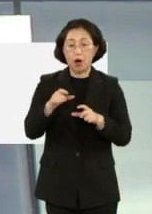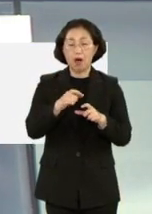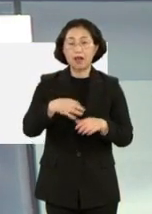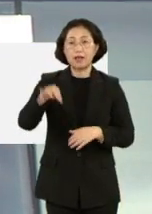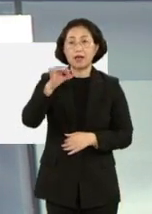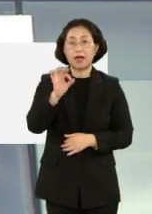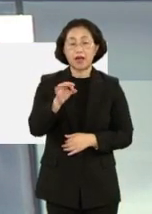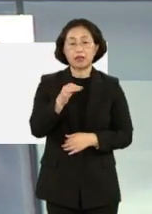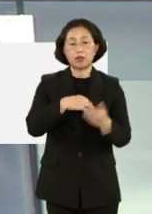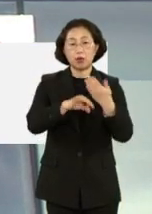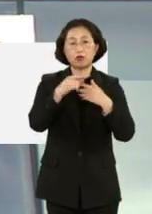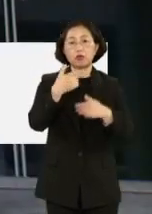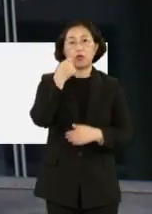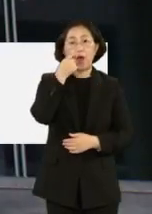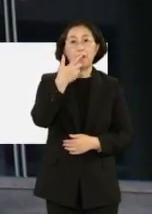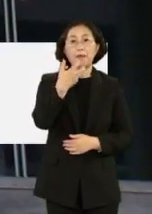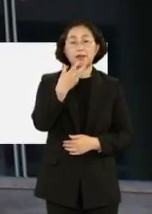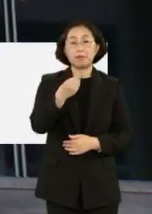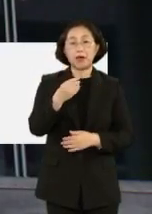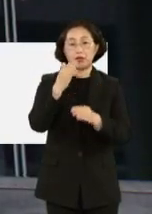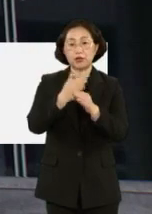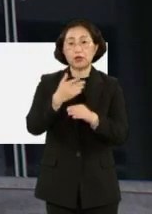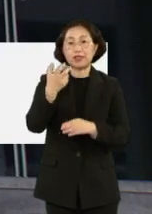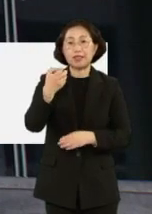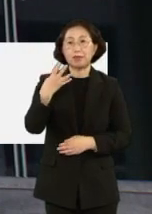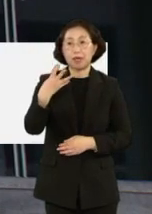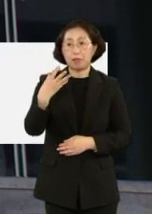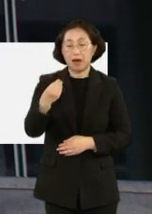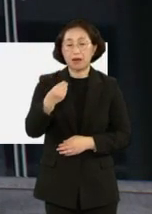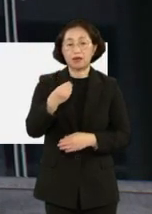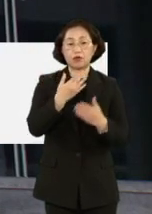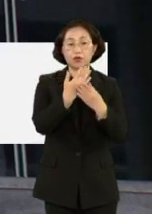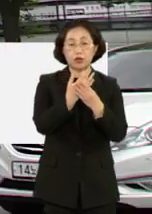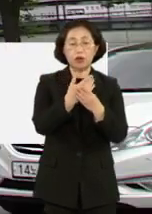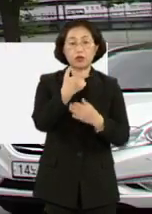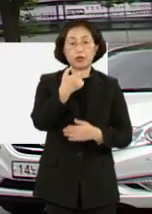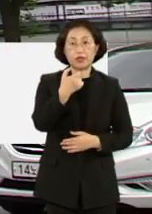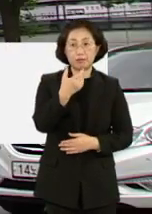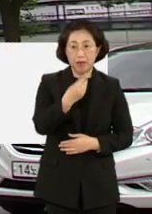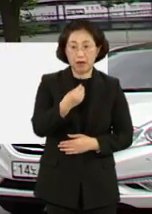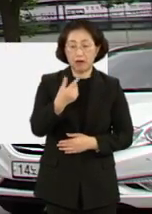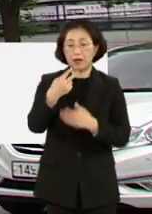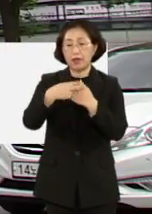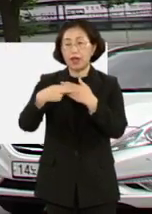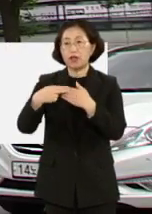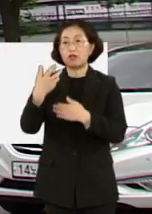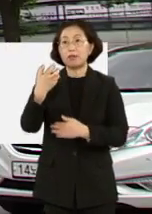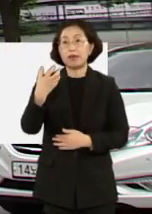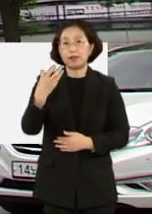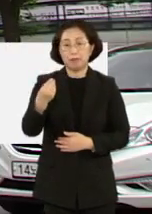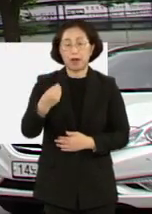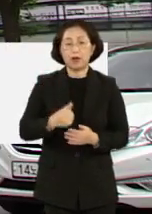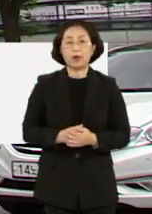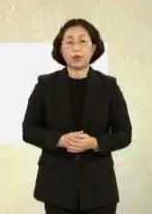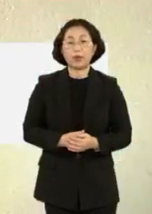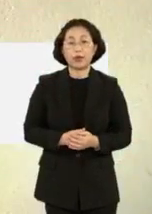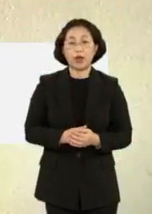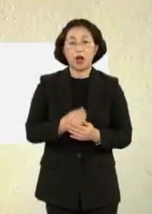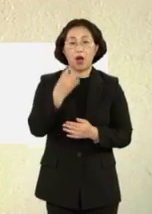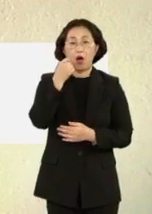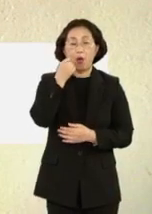인상액은 동구 월 80만 원, 중구 월 74만 원, 유성구 월 60만 원, 대덕구 월 80만 원 등으로